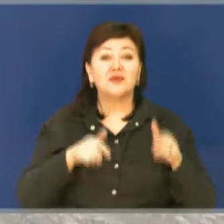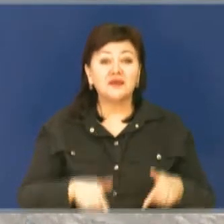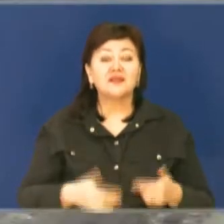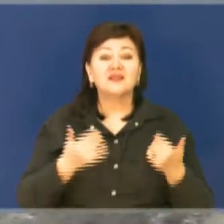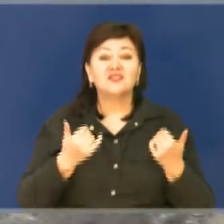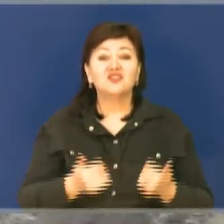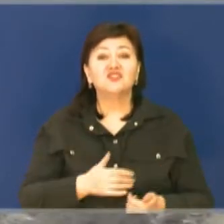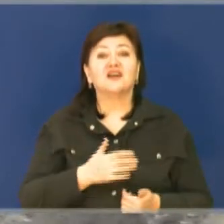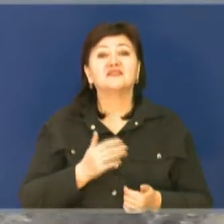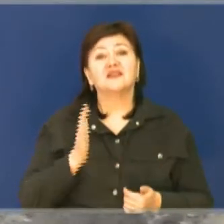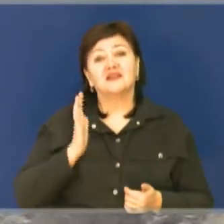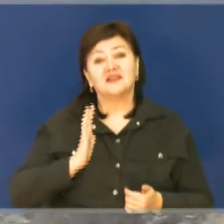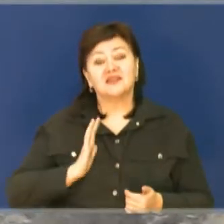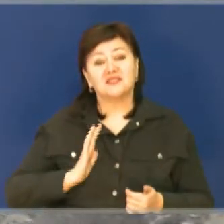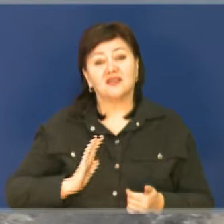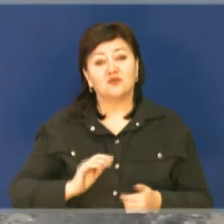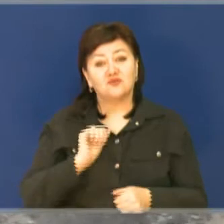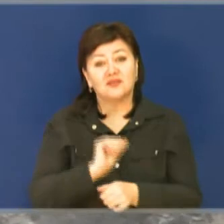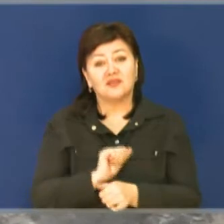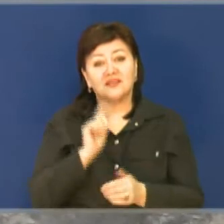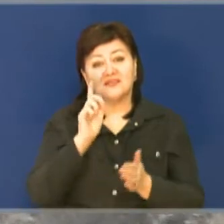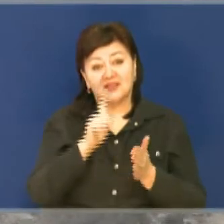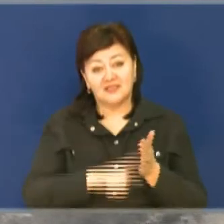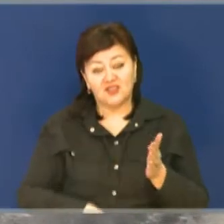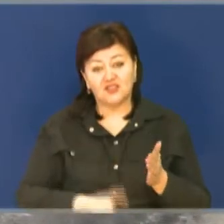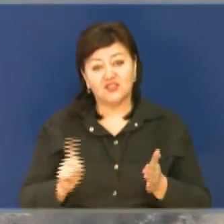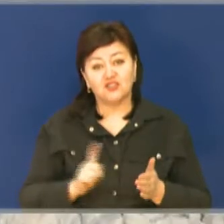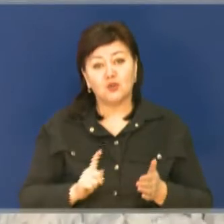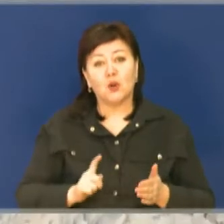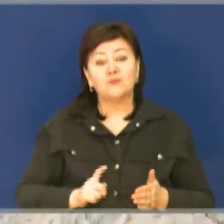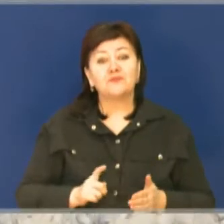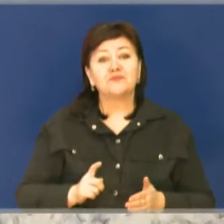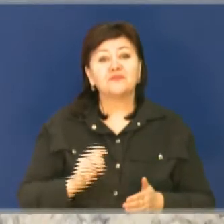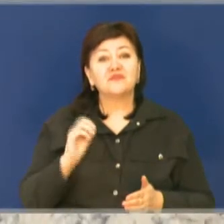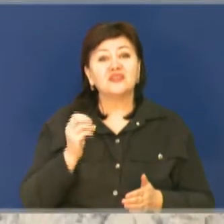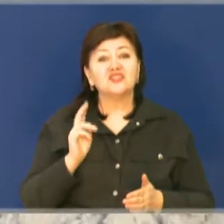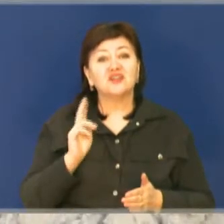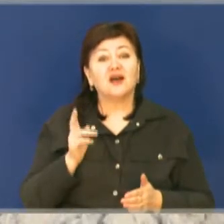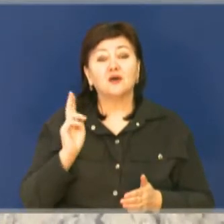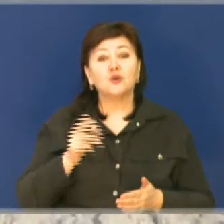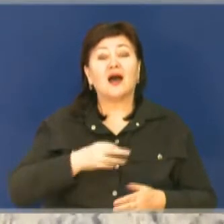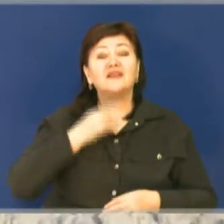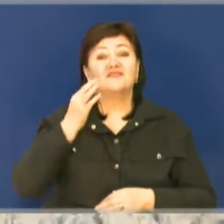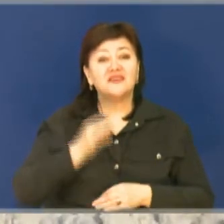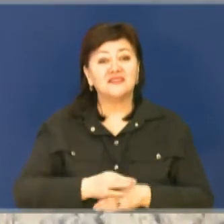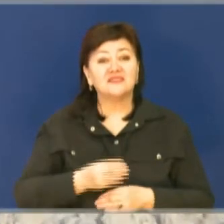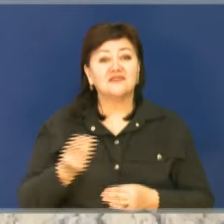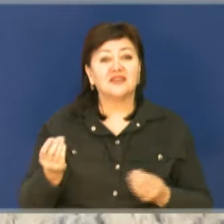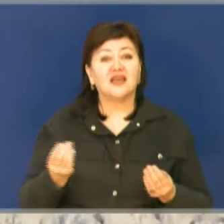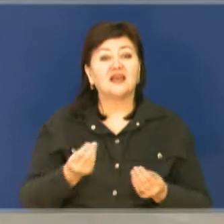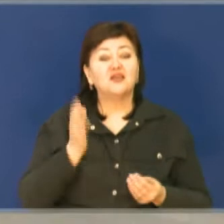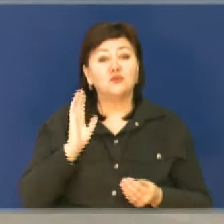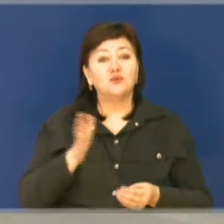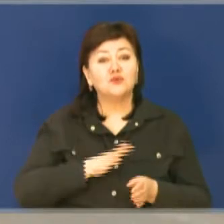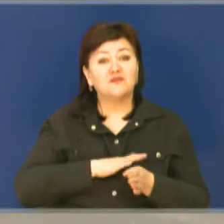метелями. Теперь остается надеяться, что коммунальные службы, ответственные за зимнее содержание дорог города, справятся со своей задачей